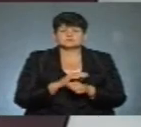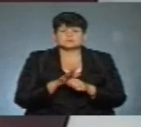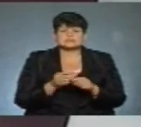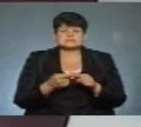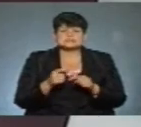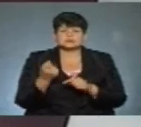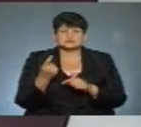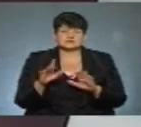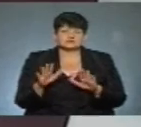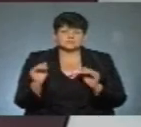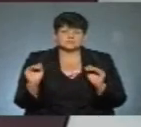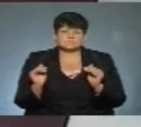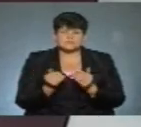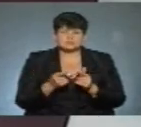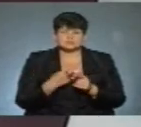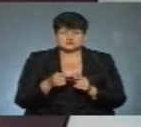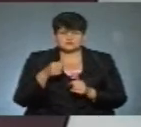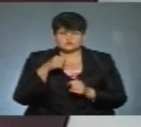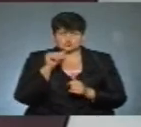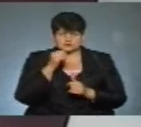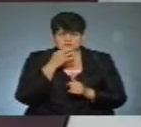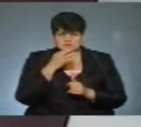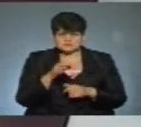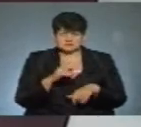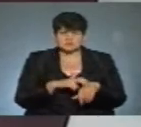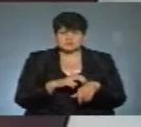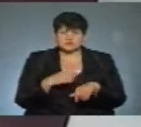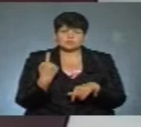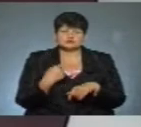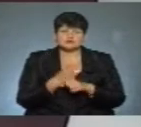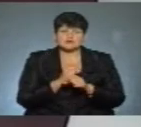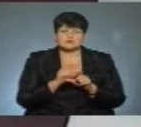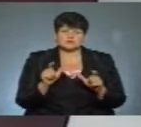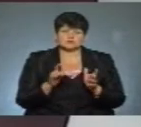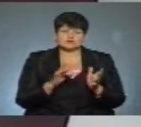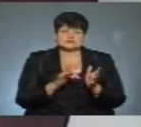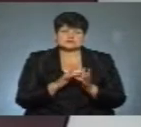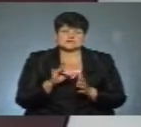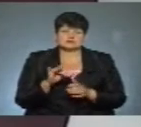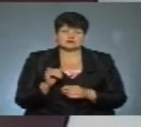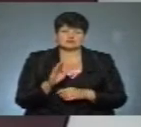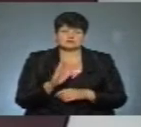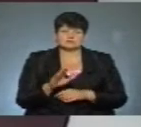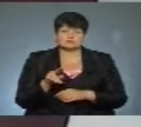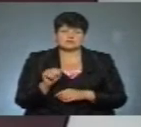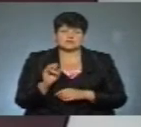на 11 випадків менше, ніж учора, повідомив епідеміолог обласного лабораторного центру Володимир